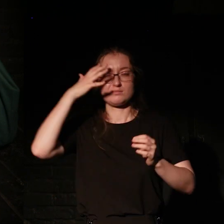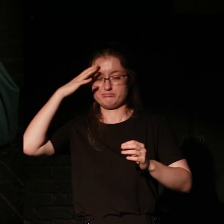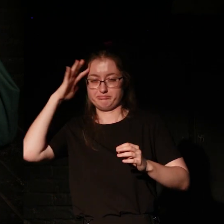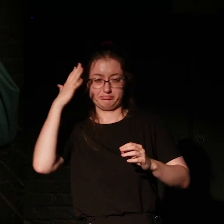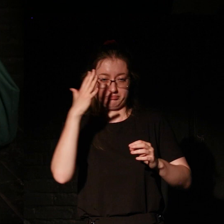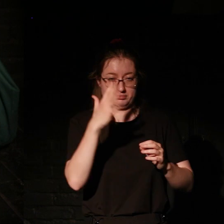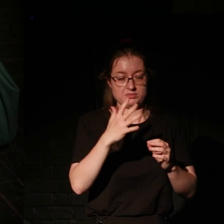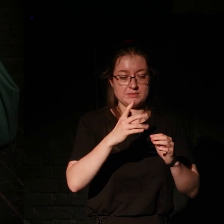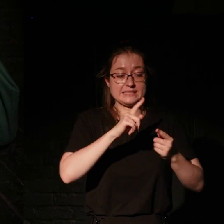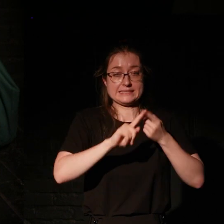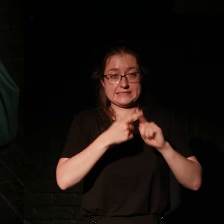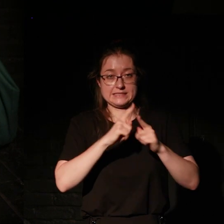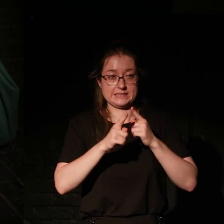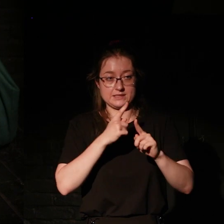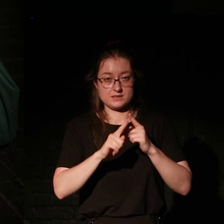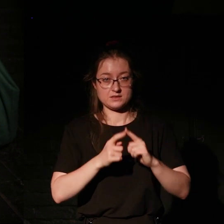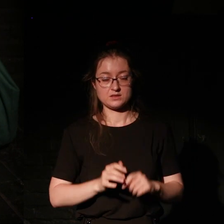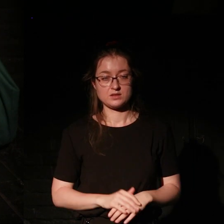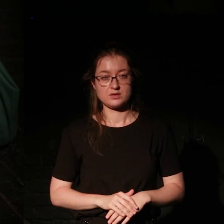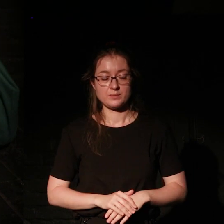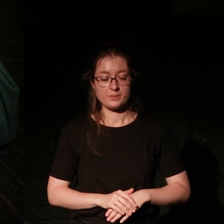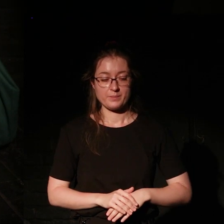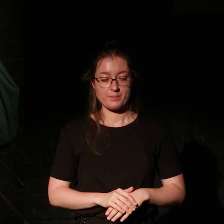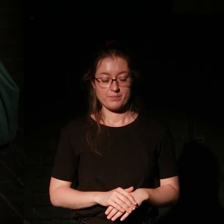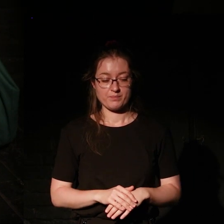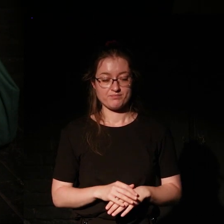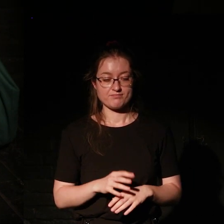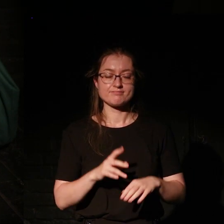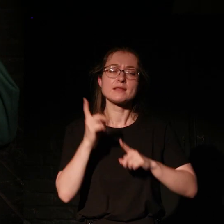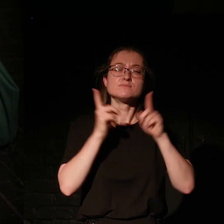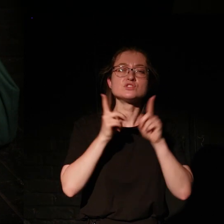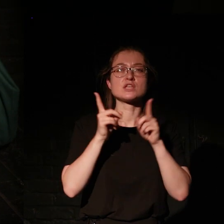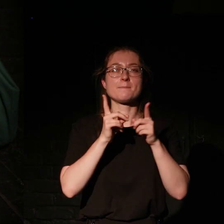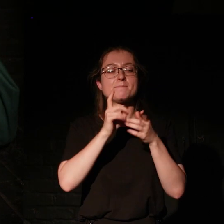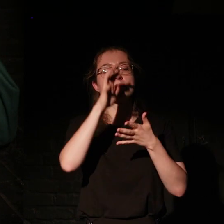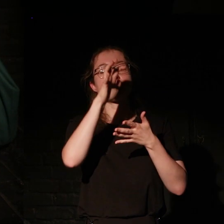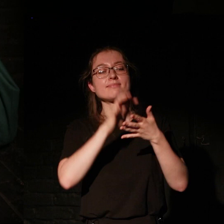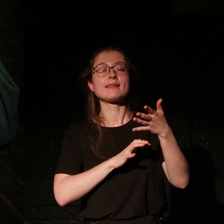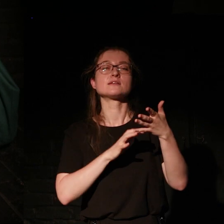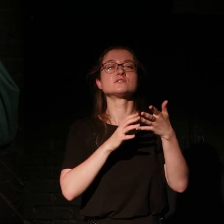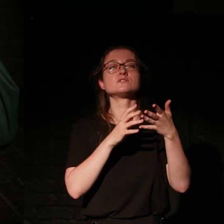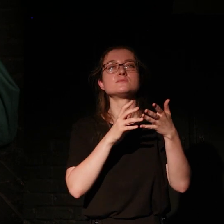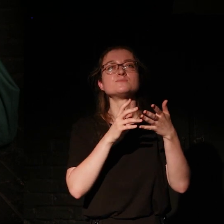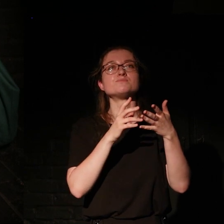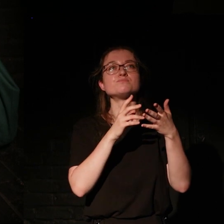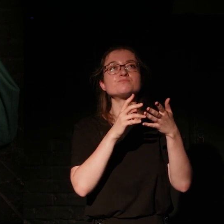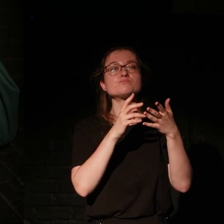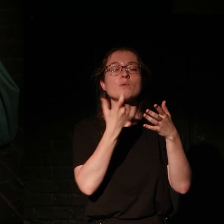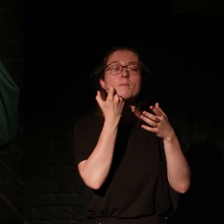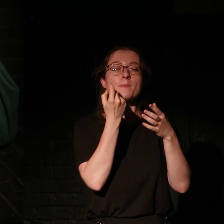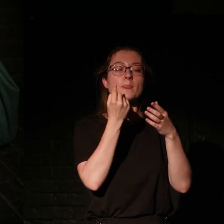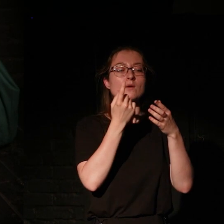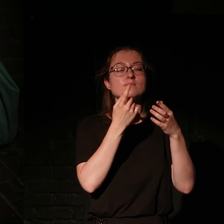że jest tekst poddawany jeszcze takiej ogólnej obróbce